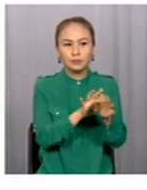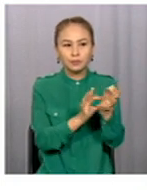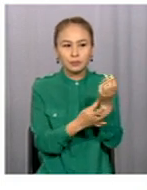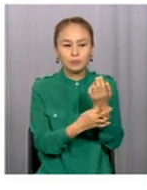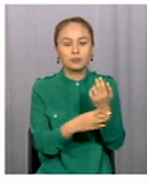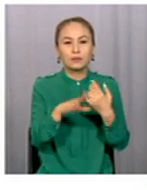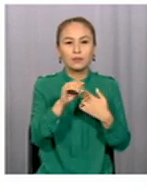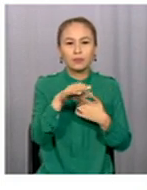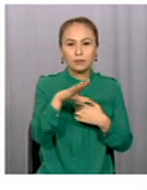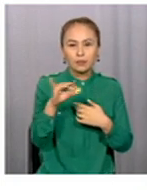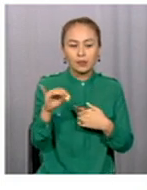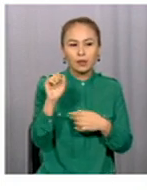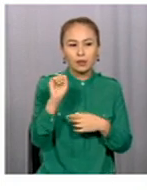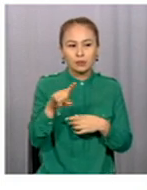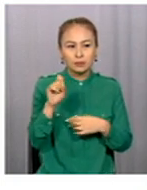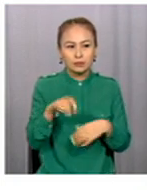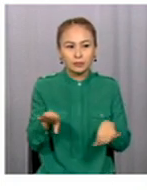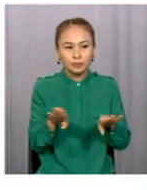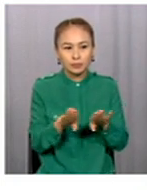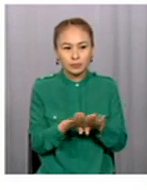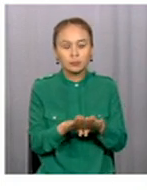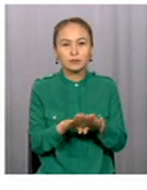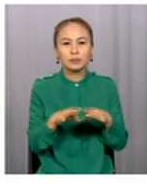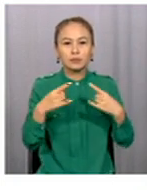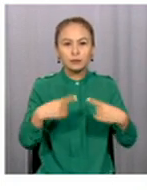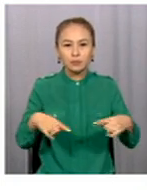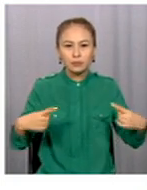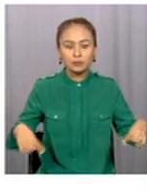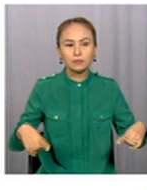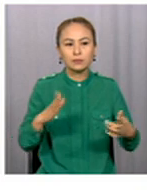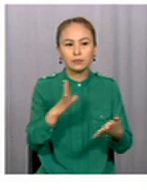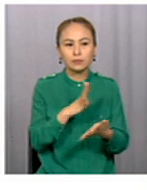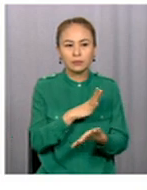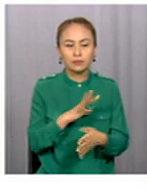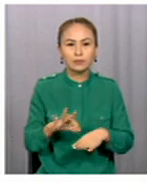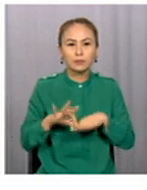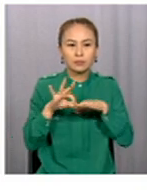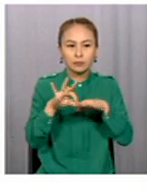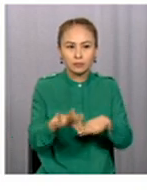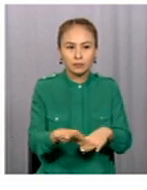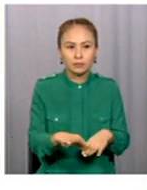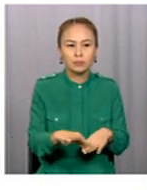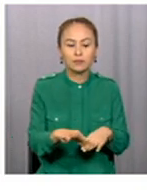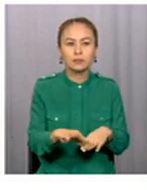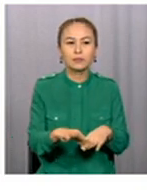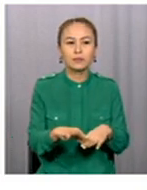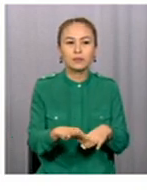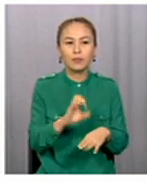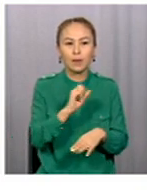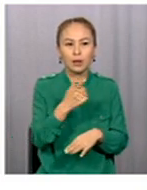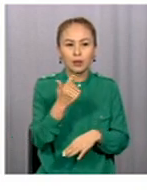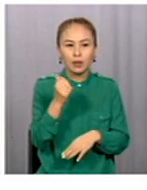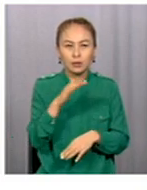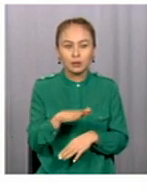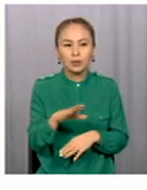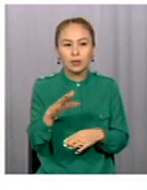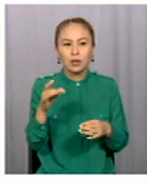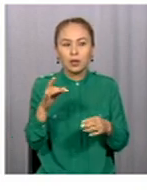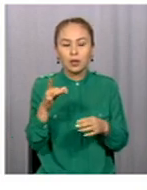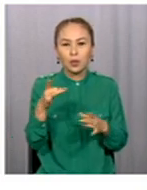тәті, алтын таналар, қапсырмалар мен тоғаларды қолданған. Ақық, агат, тау